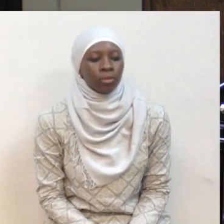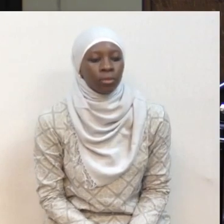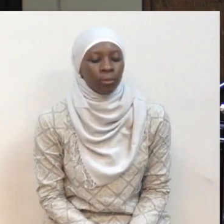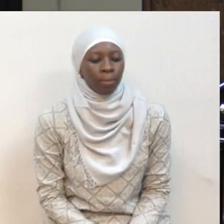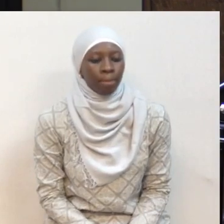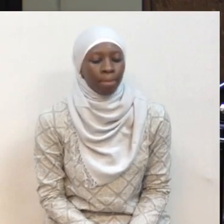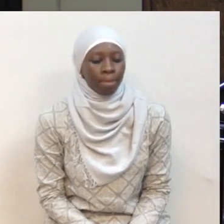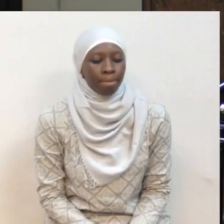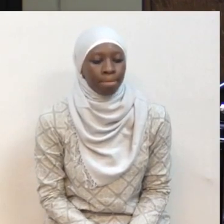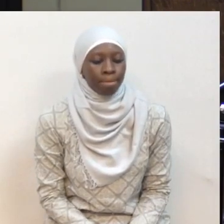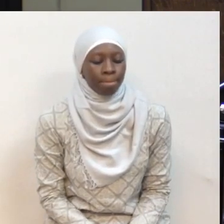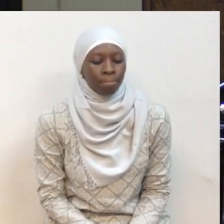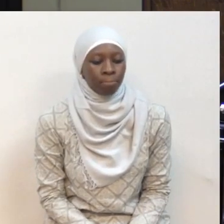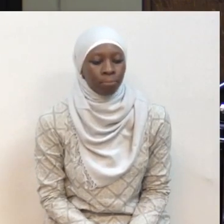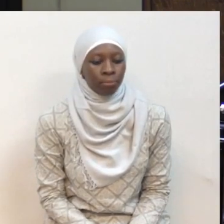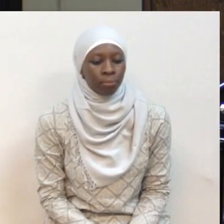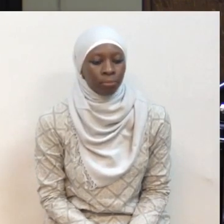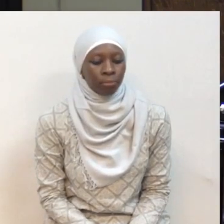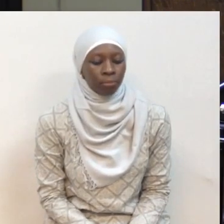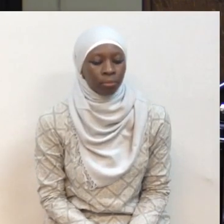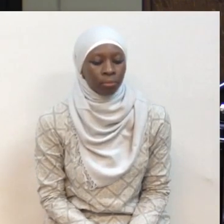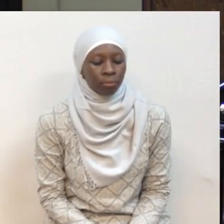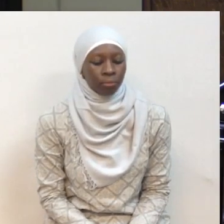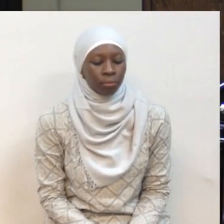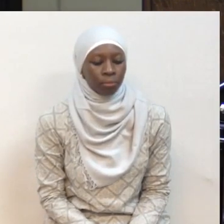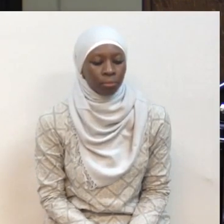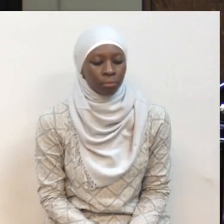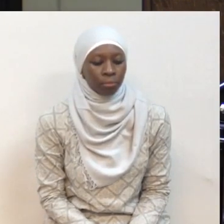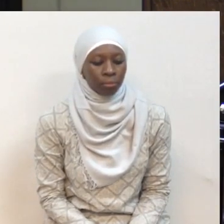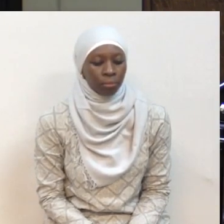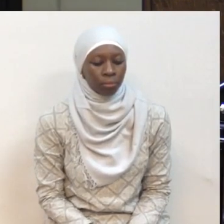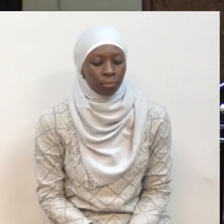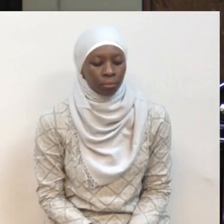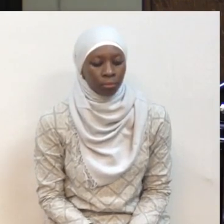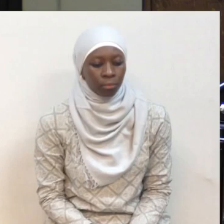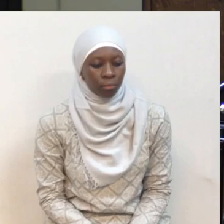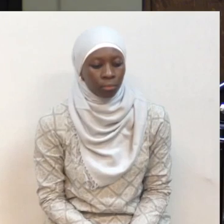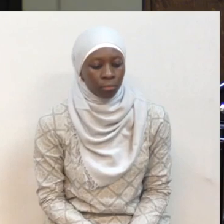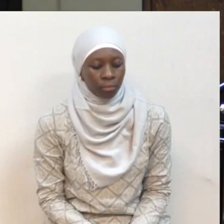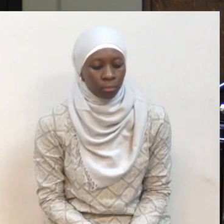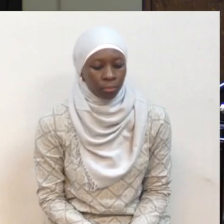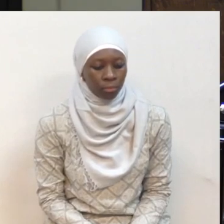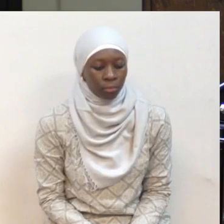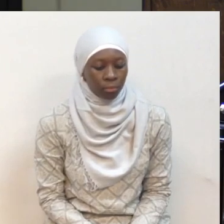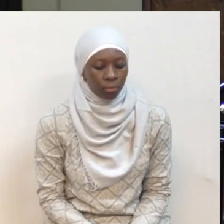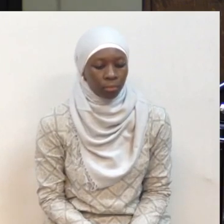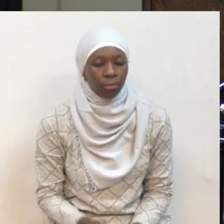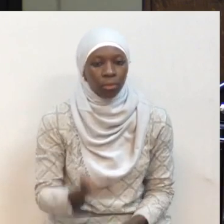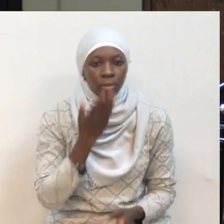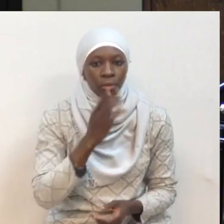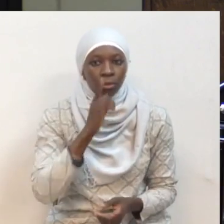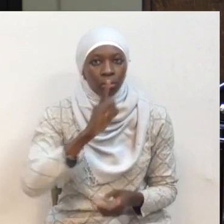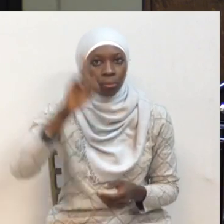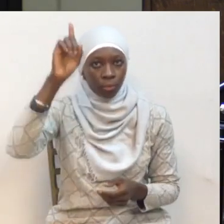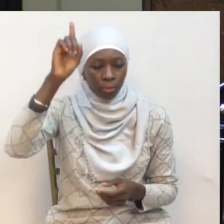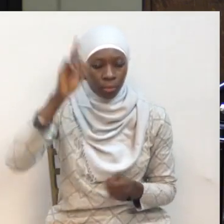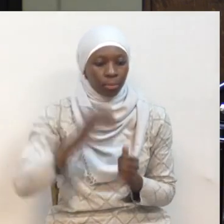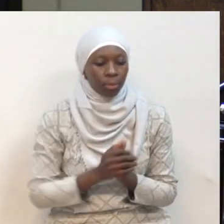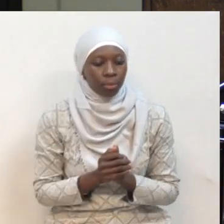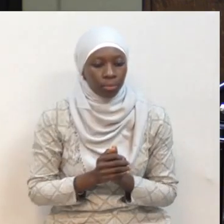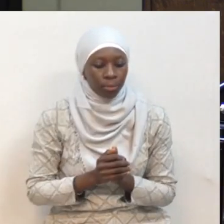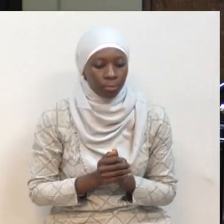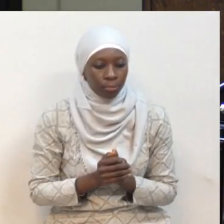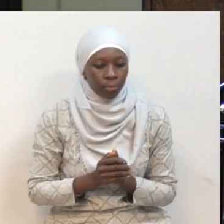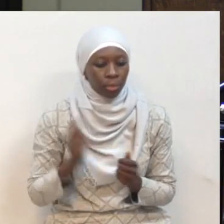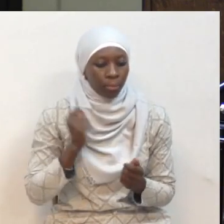له وأشهد أن سيدنا مولانا محمدا عبده ورسوله وبعد. We do have a